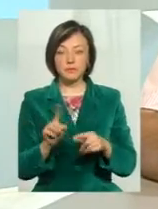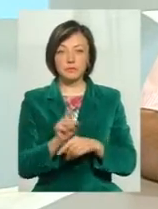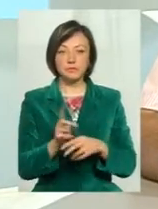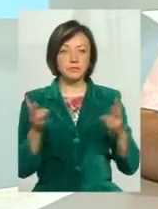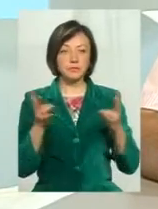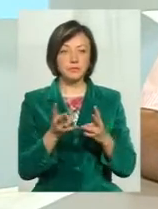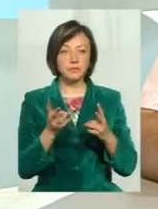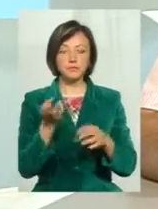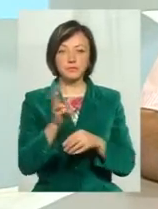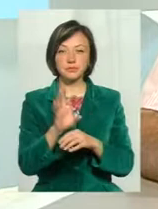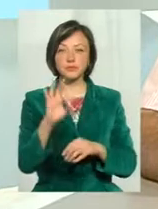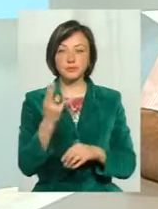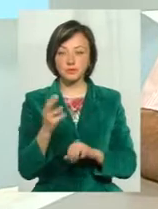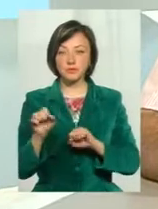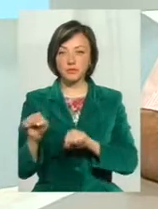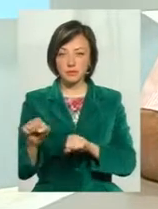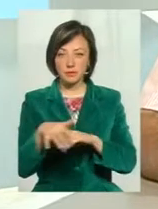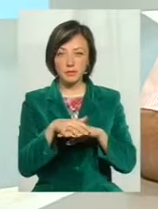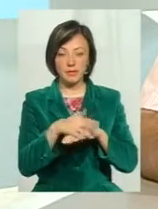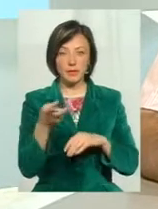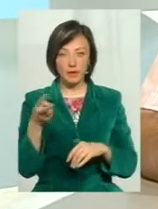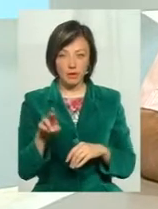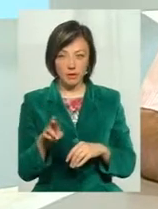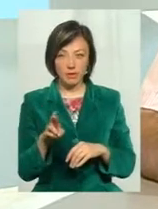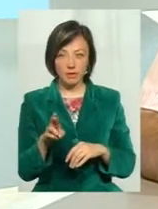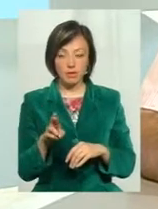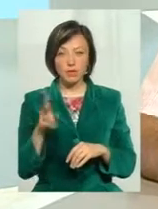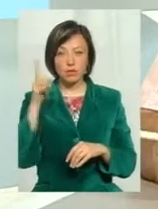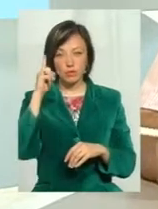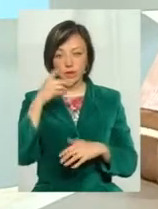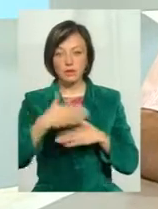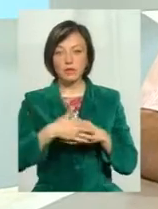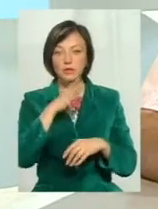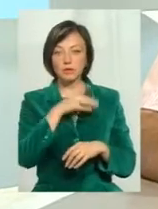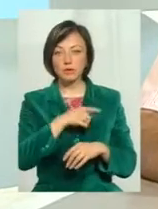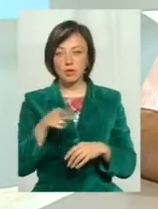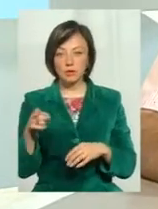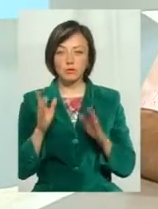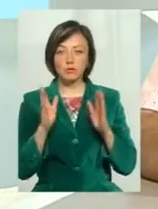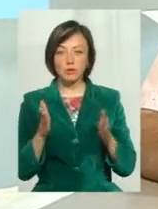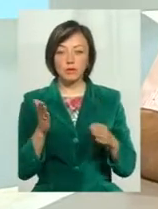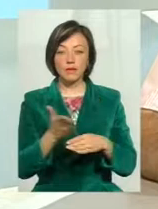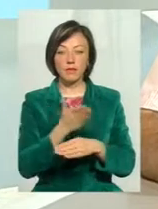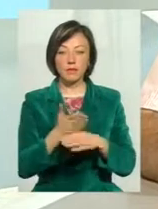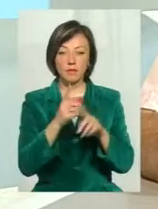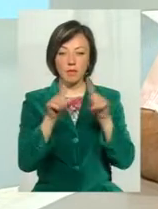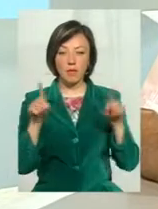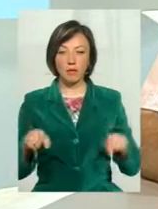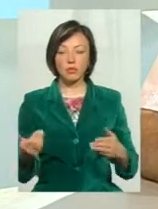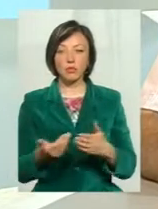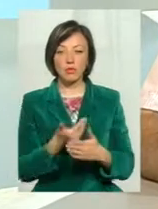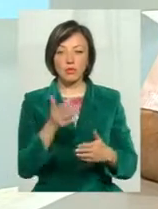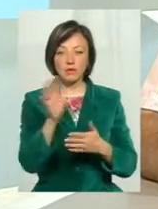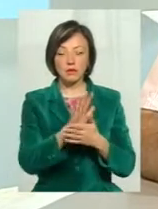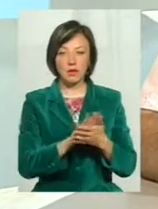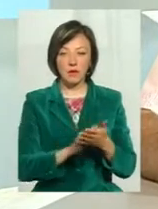необхідно відвідати сьогодні управління соціального захисту населення. Я думаю, що найближчим часом там будуть виготовлені бланки, нові